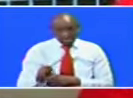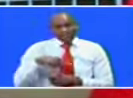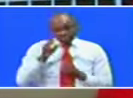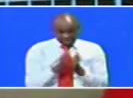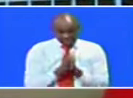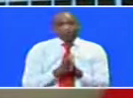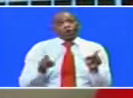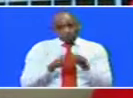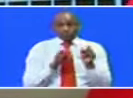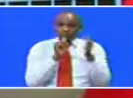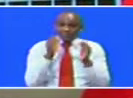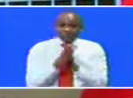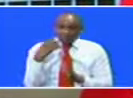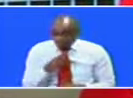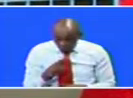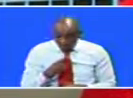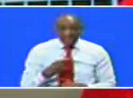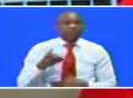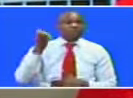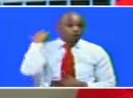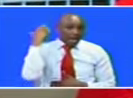atakuwa kipambana na